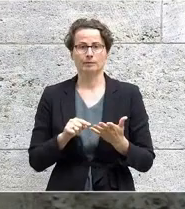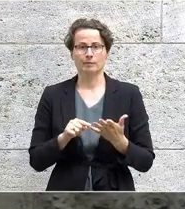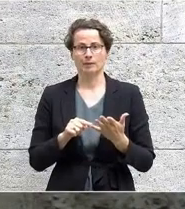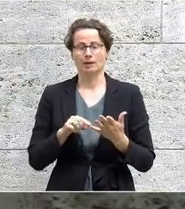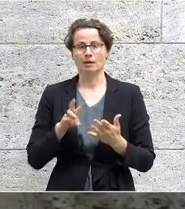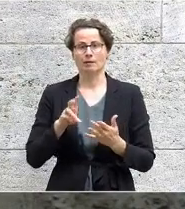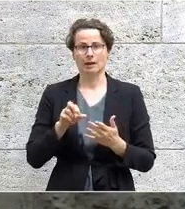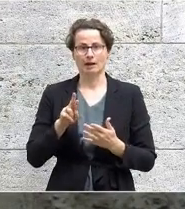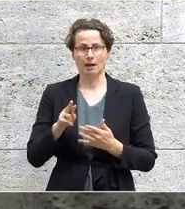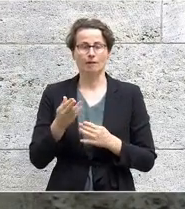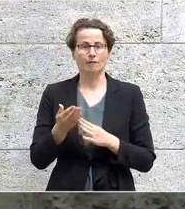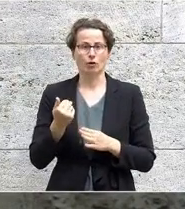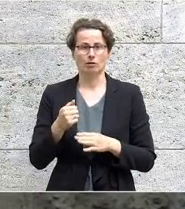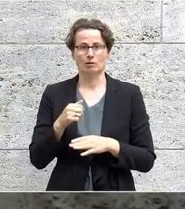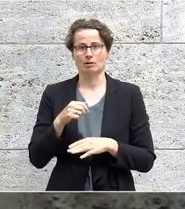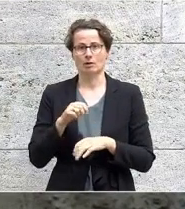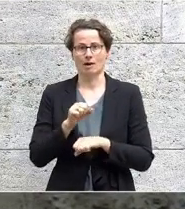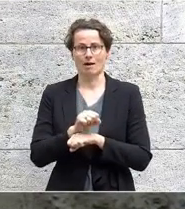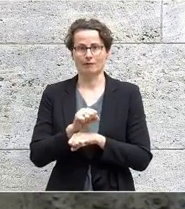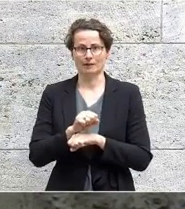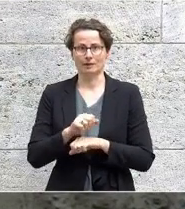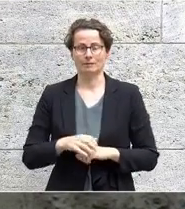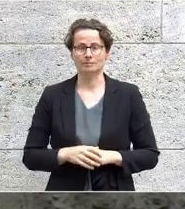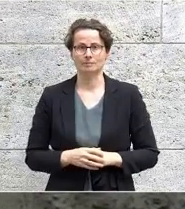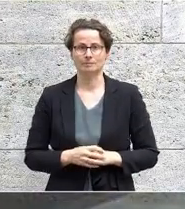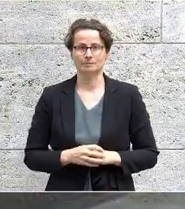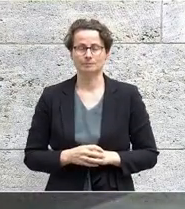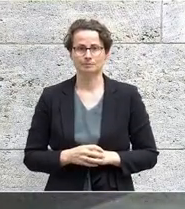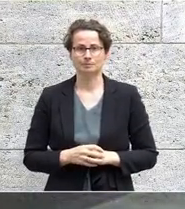Werner von Haften.